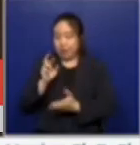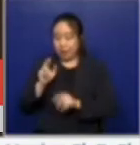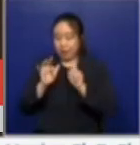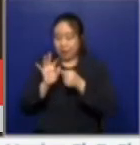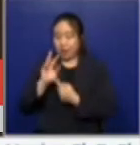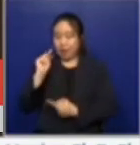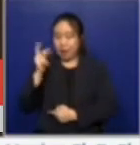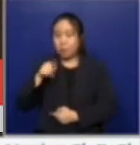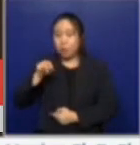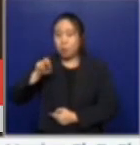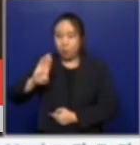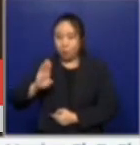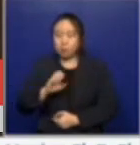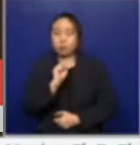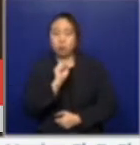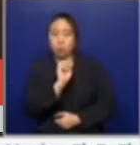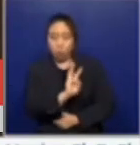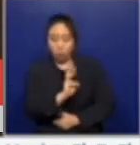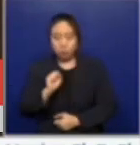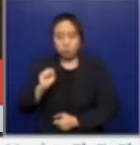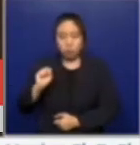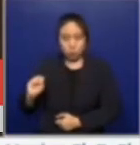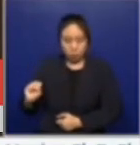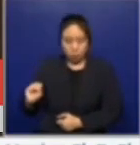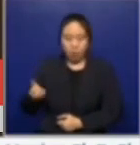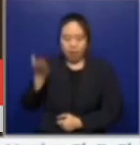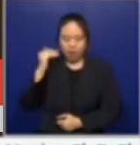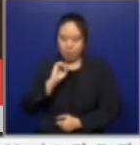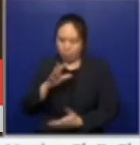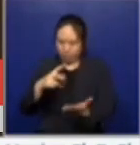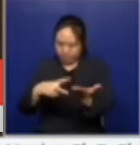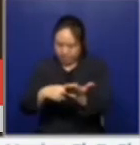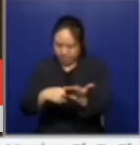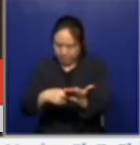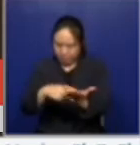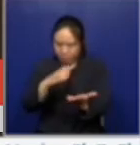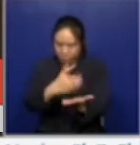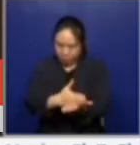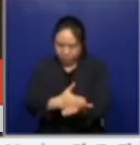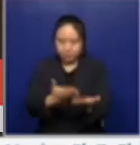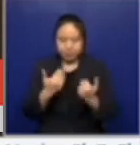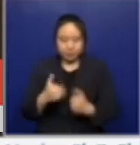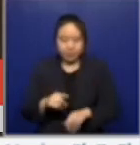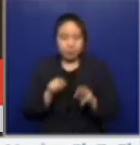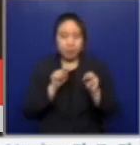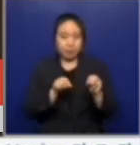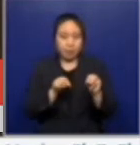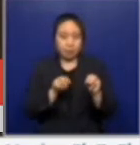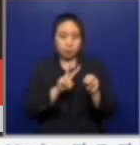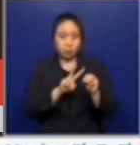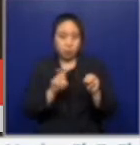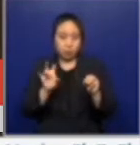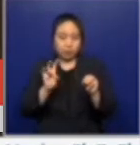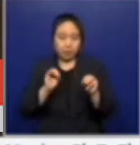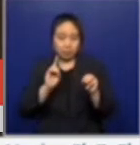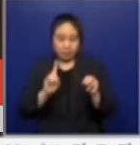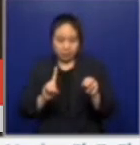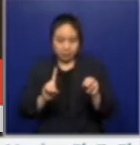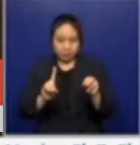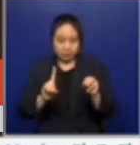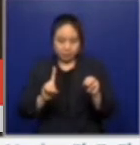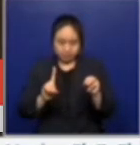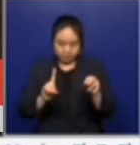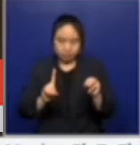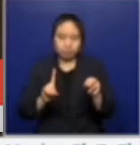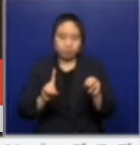ภาหรือสภาผู้แทนราษฎรยับยั้งไว้บทบัญญัติตามมาตรา271จึง